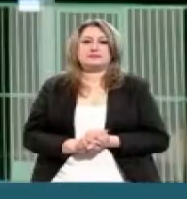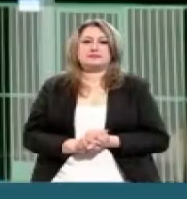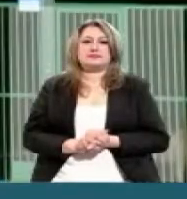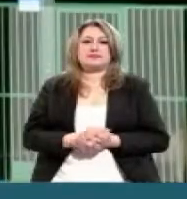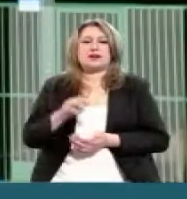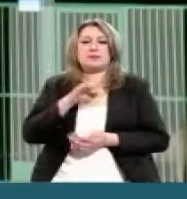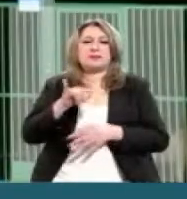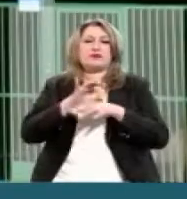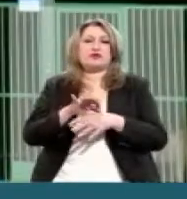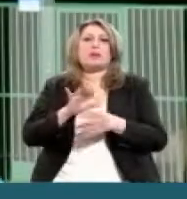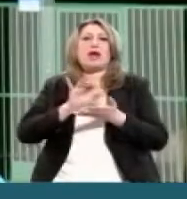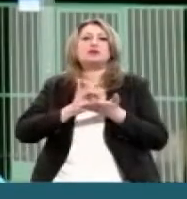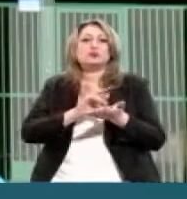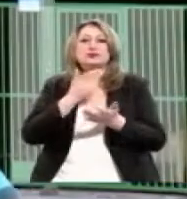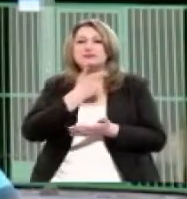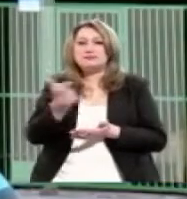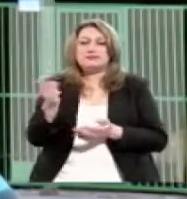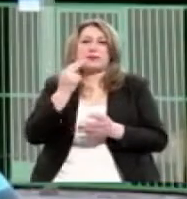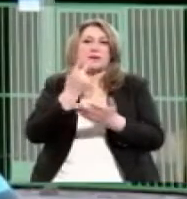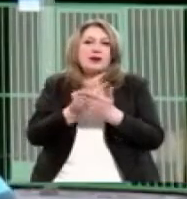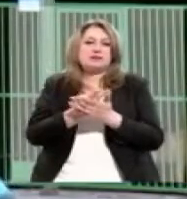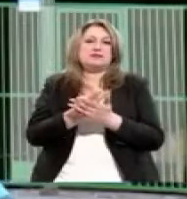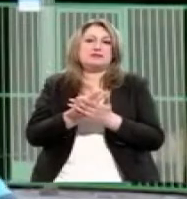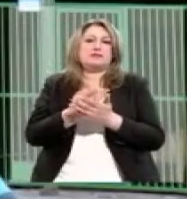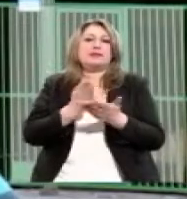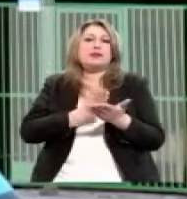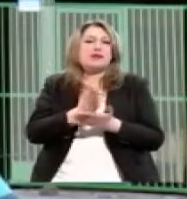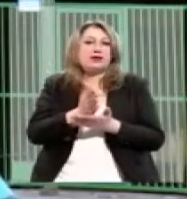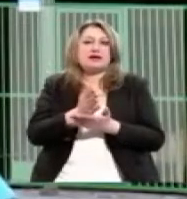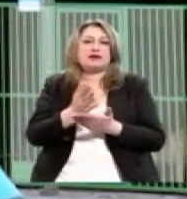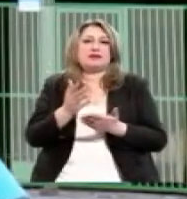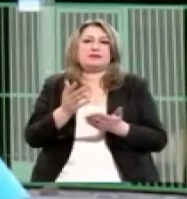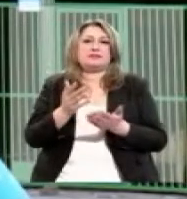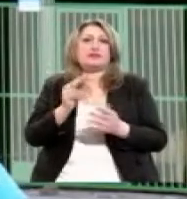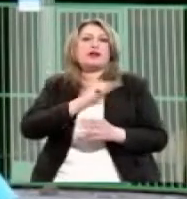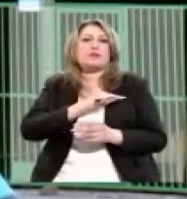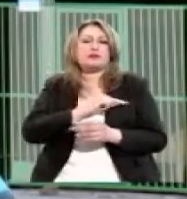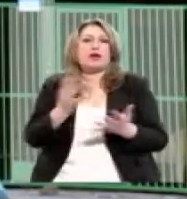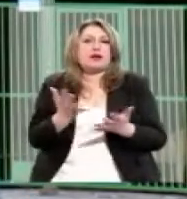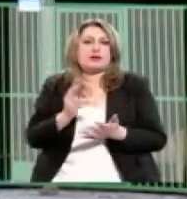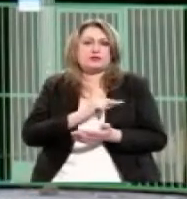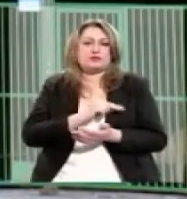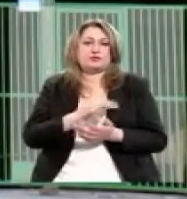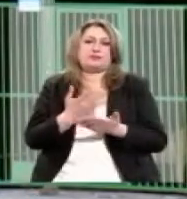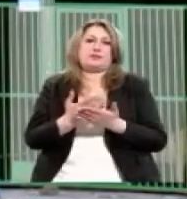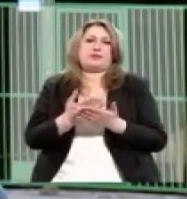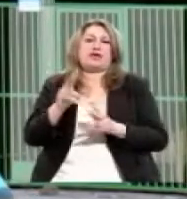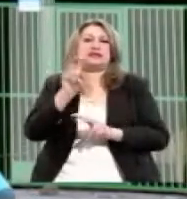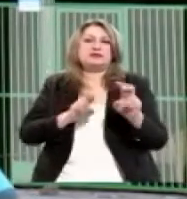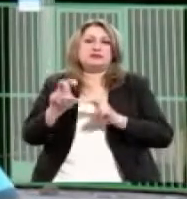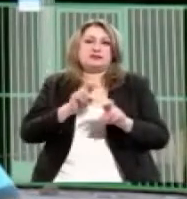Мы проводим экскурсии и показываем направление, линии направления работ. То есть по